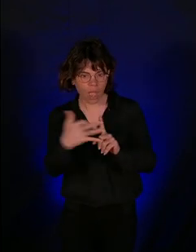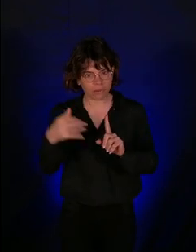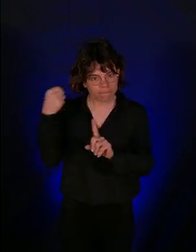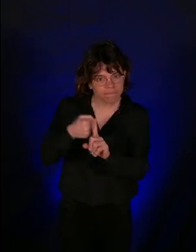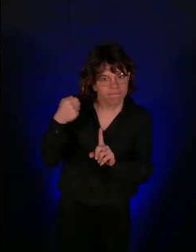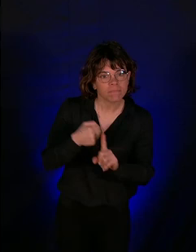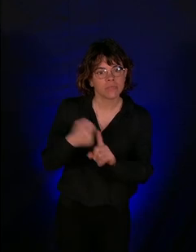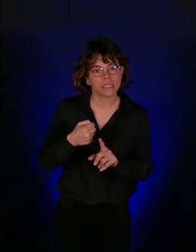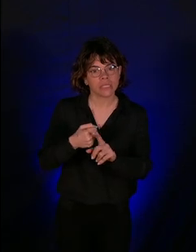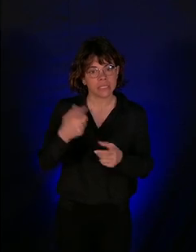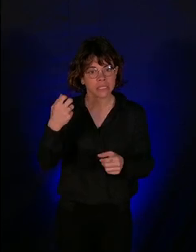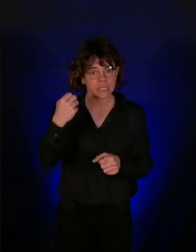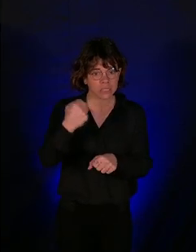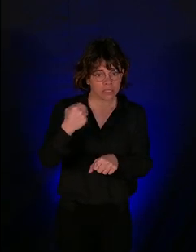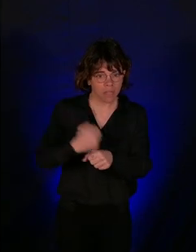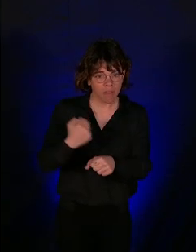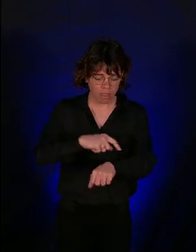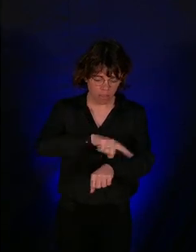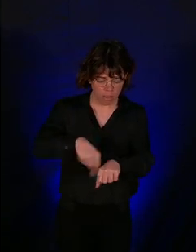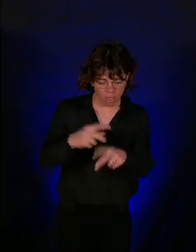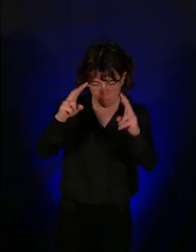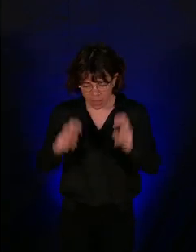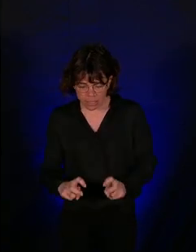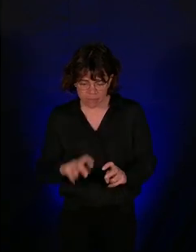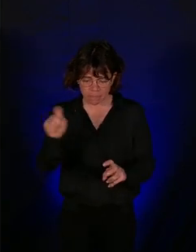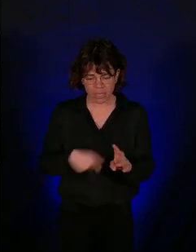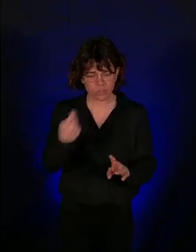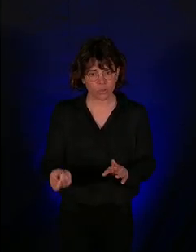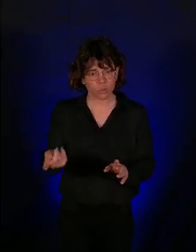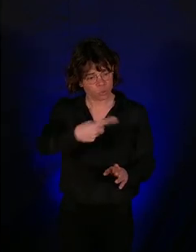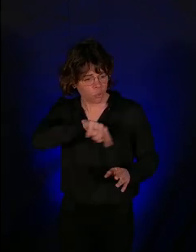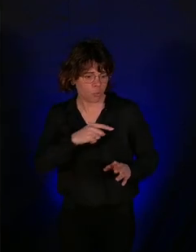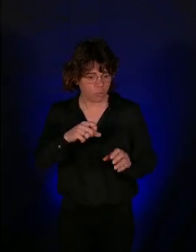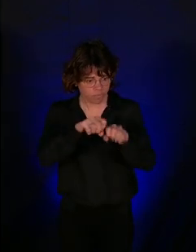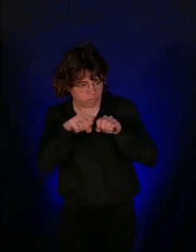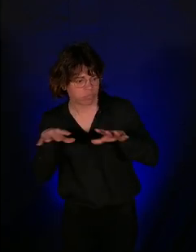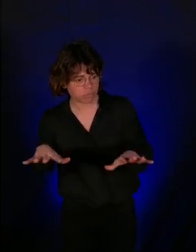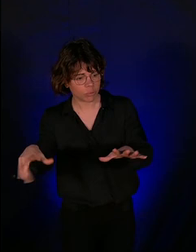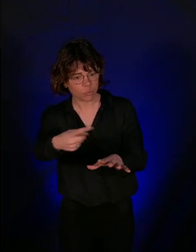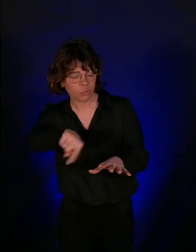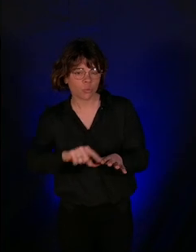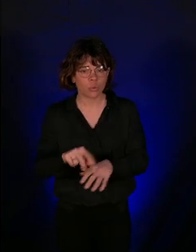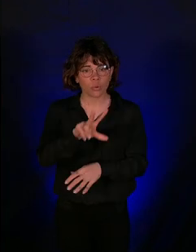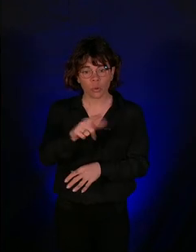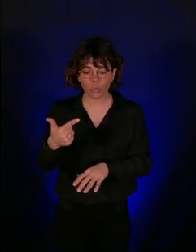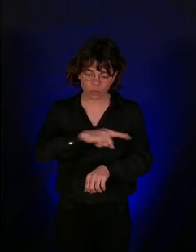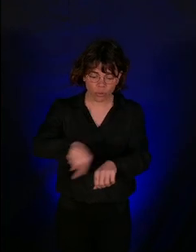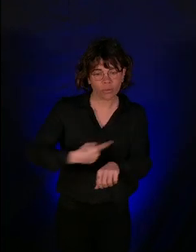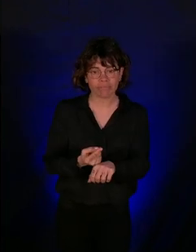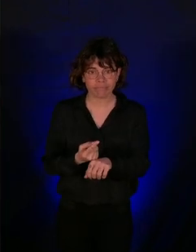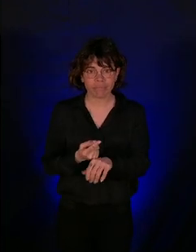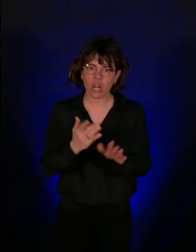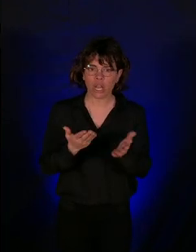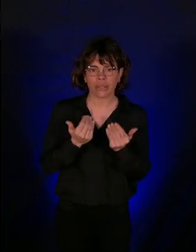la diminution du temps de travail et bien entendu un rappel nécessaire à notre campagne revendicative sur les 32 heures. Sans plus attendre,